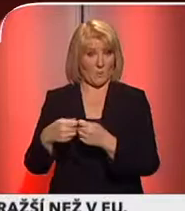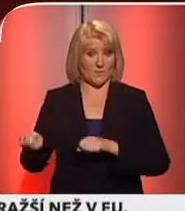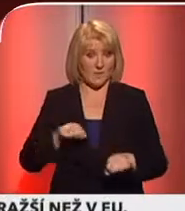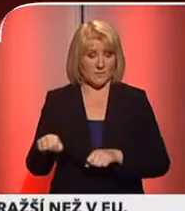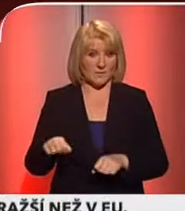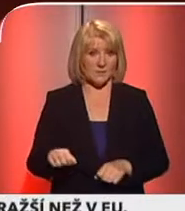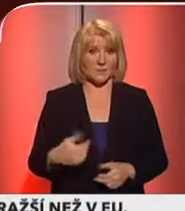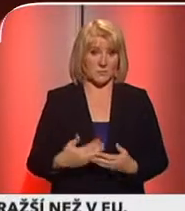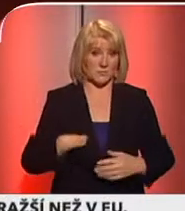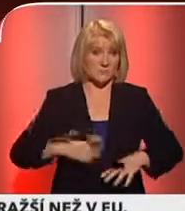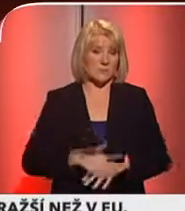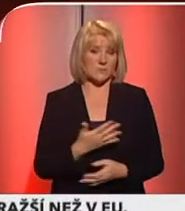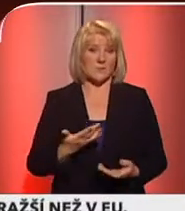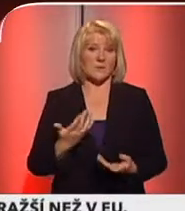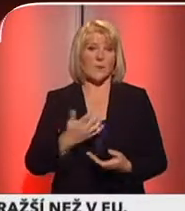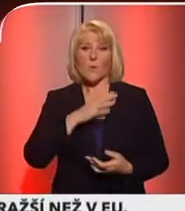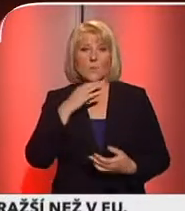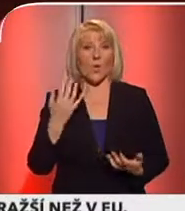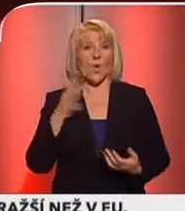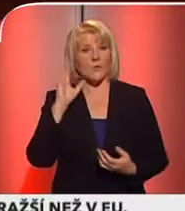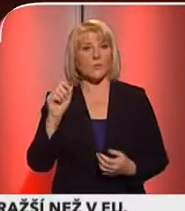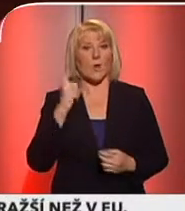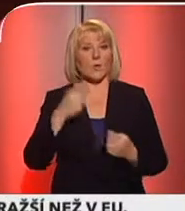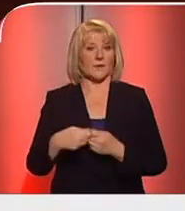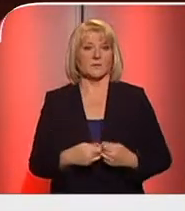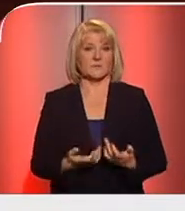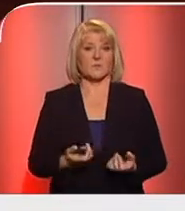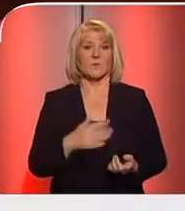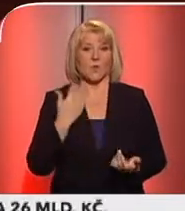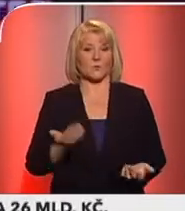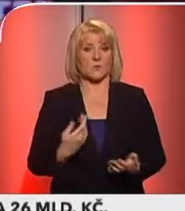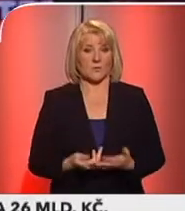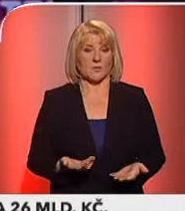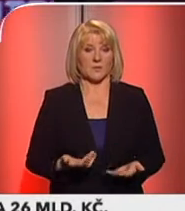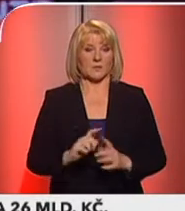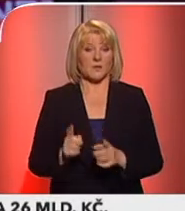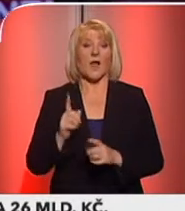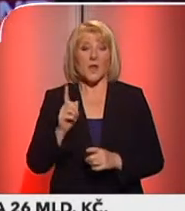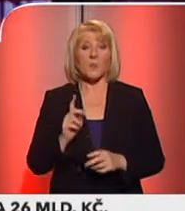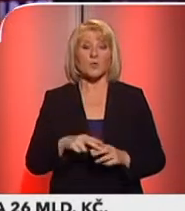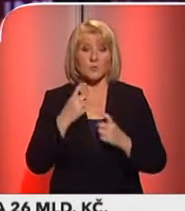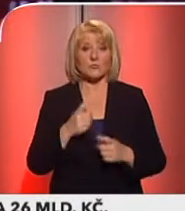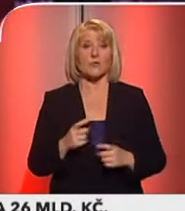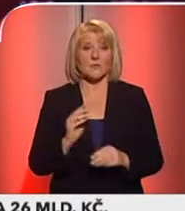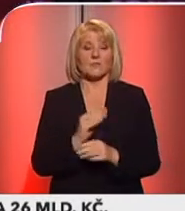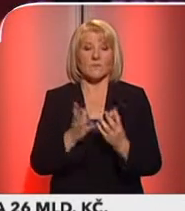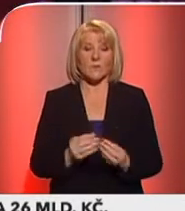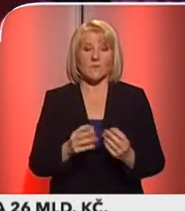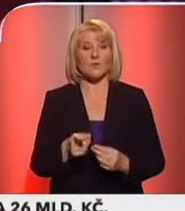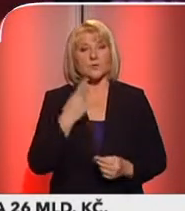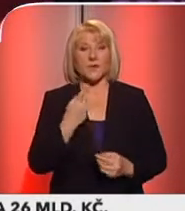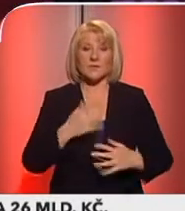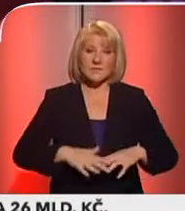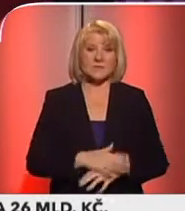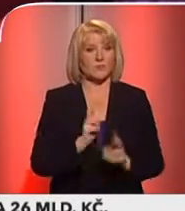Tam jsem to já takhle pochopil. Mnoho odborových organizací. Odborové organizace jsou základní. Tak on to potom rozvíjel a dokonce uvedl základní tezi, že má pocit, že by to mohla